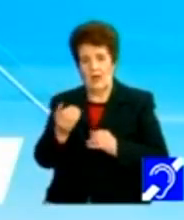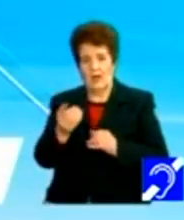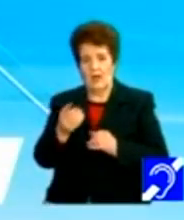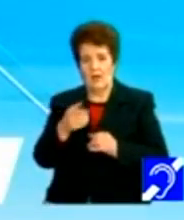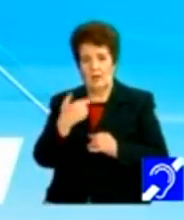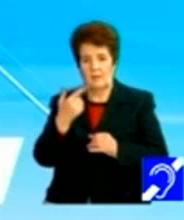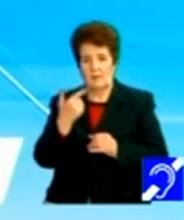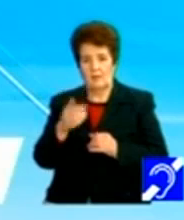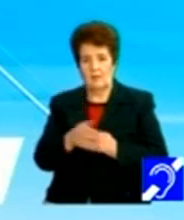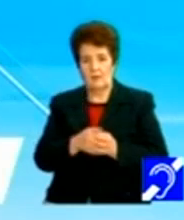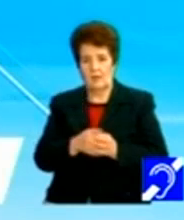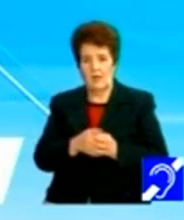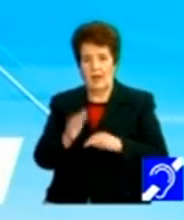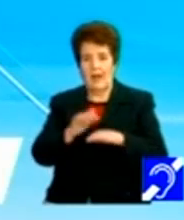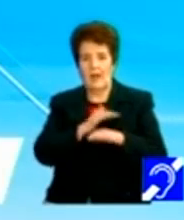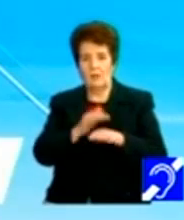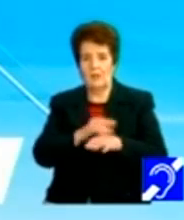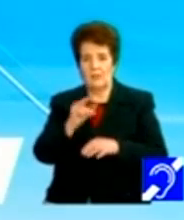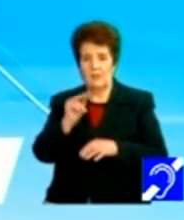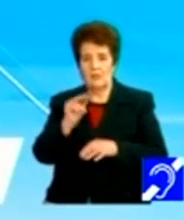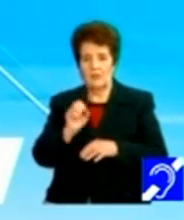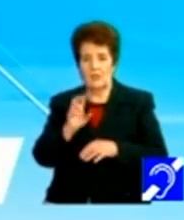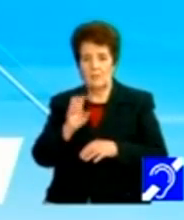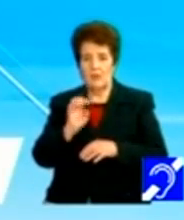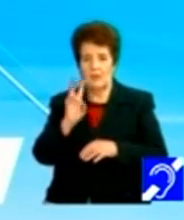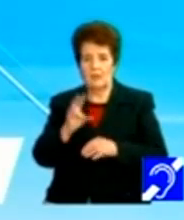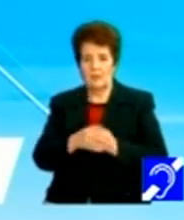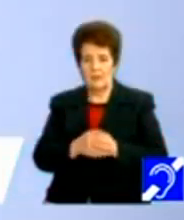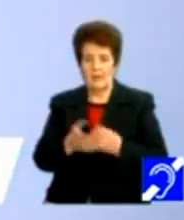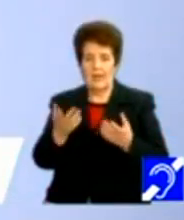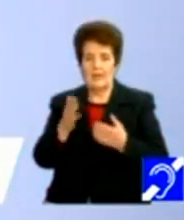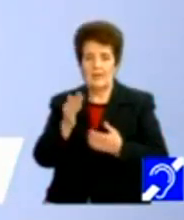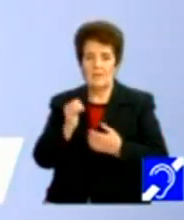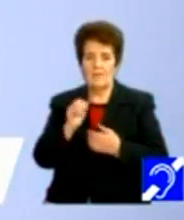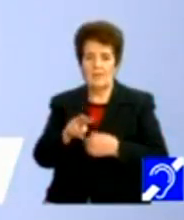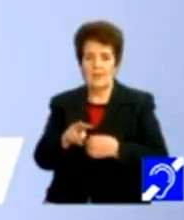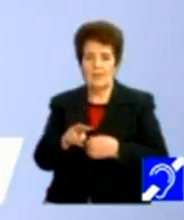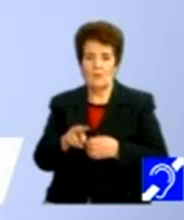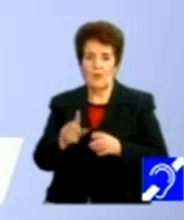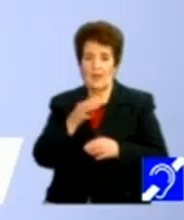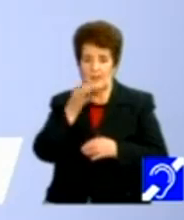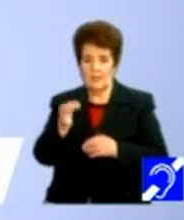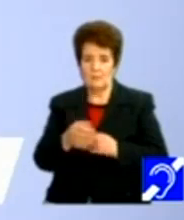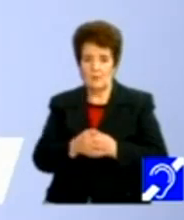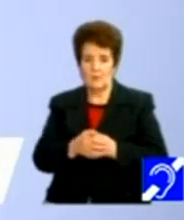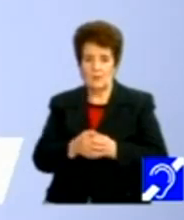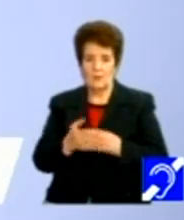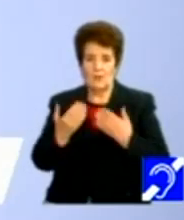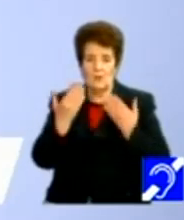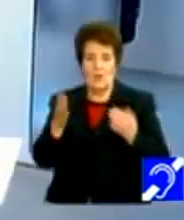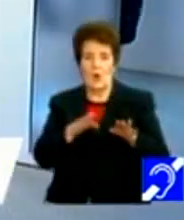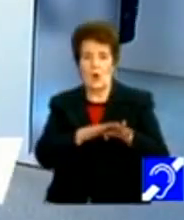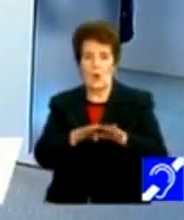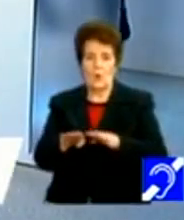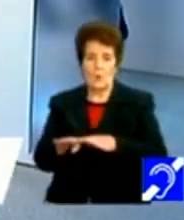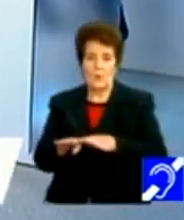l-ai lăudat pe domnul Ceban. Formulați exact felul în care am spus și vă răspund. Eu nu știu, nu. În comparație